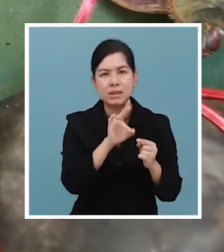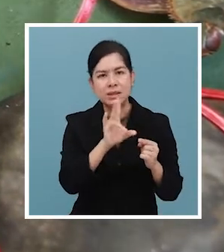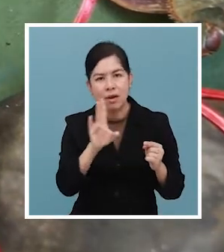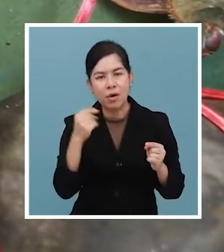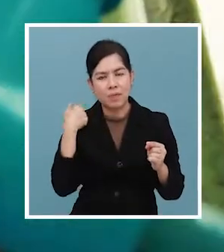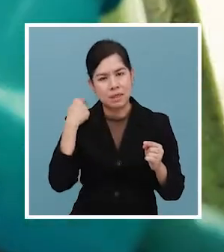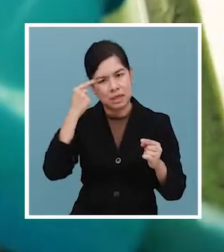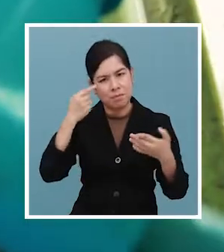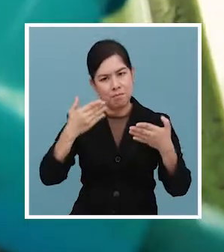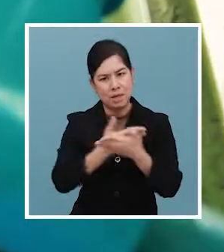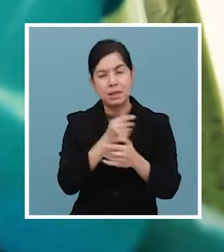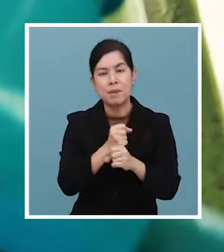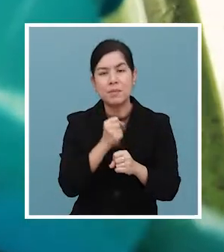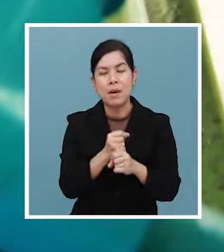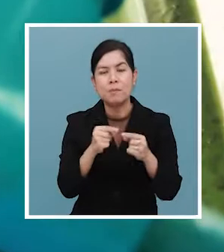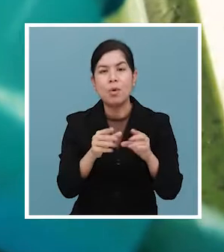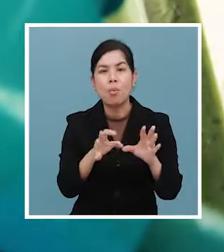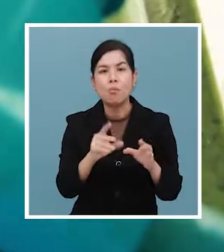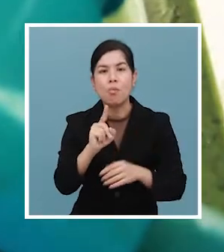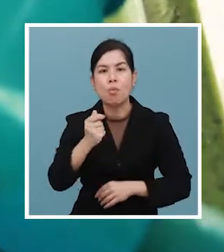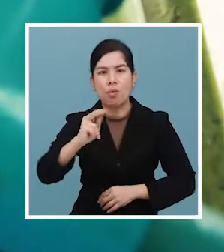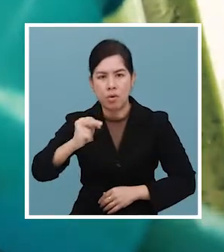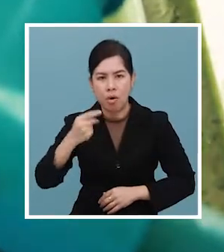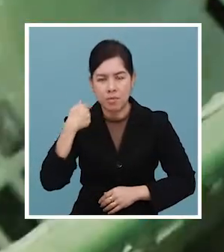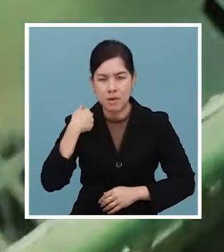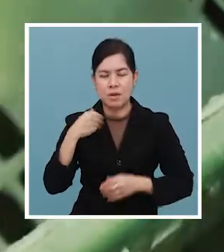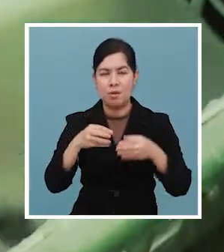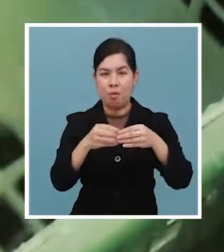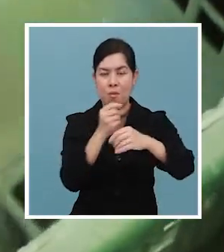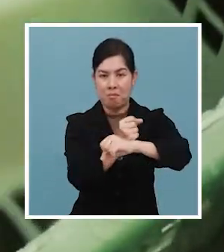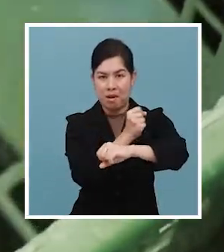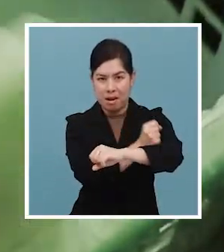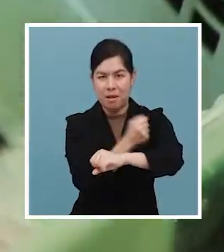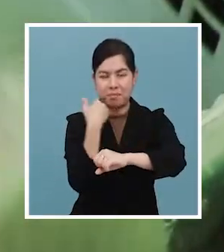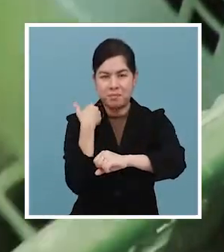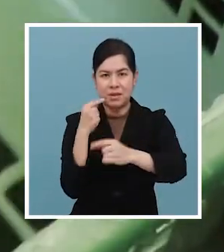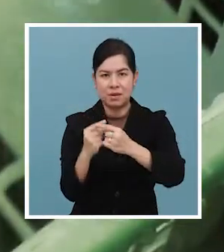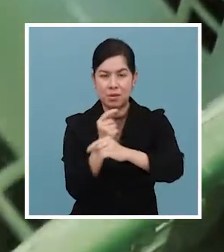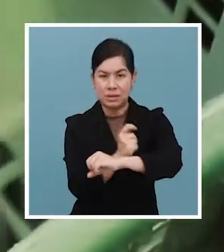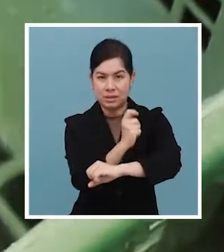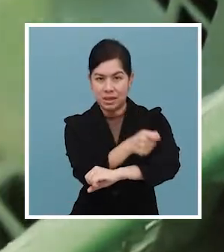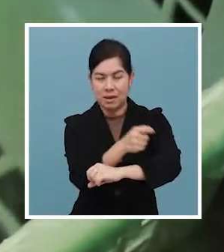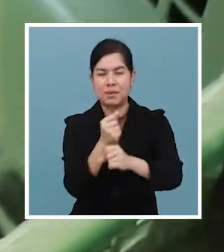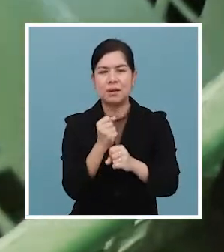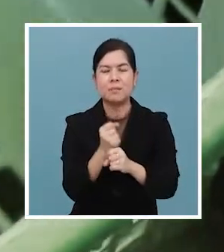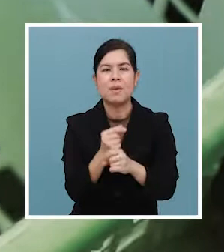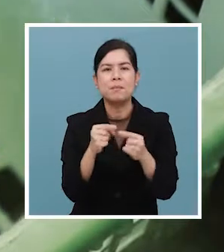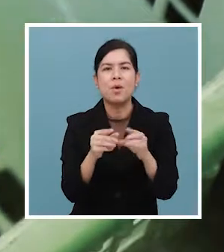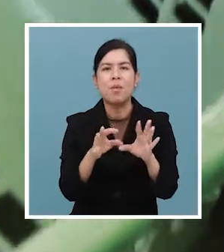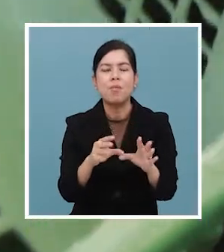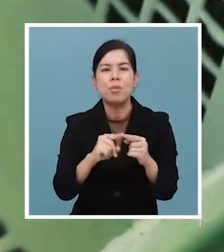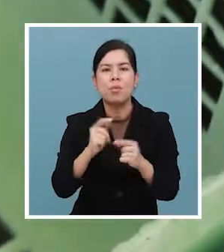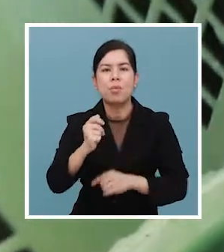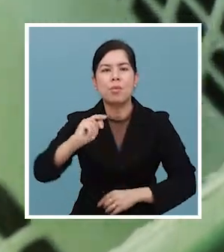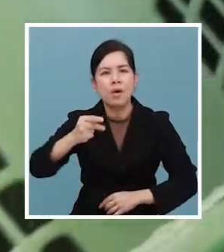ก็มีวิธีคิดใหม่ตามยุคตามสมัยนิดนึงทำบู dongbuดอกคือหนึ่งเลยคนในชุมชนก็จะได้แรงงานเขาจะได้ค่าจ้างนะคะมา